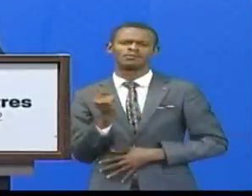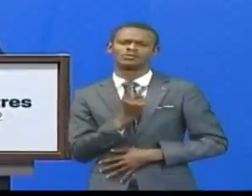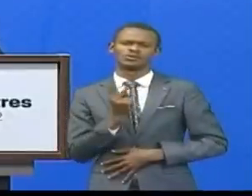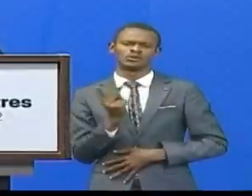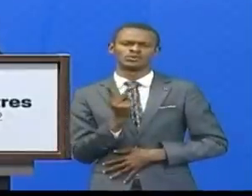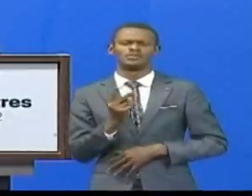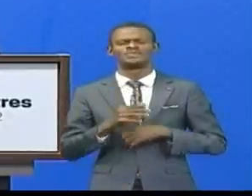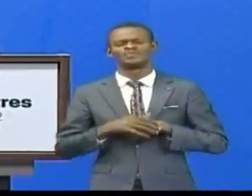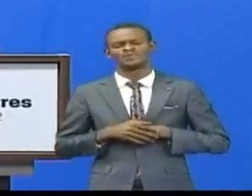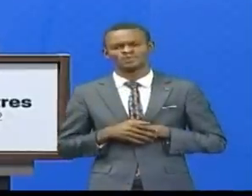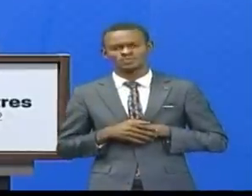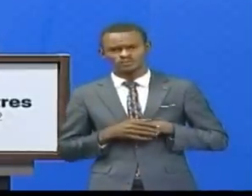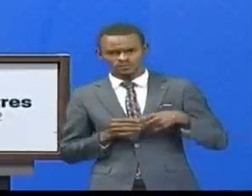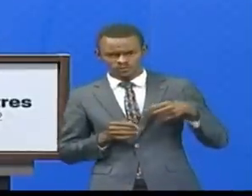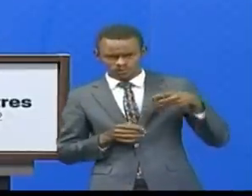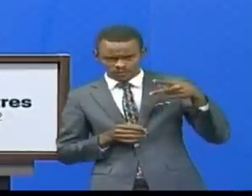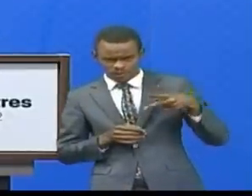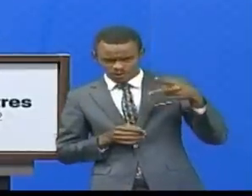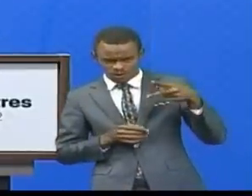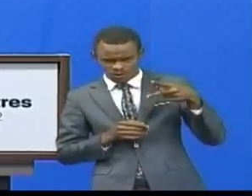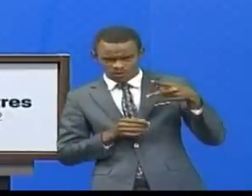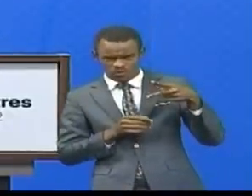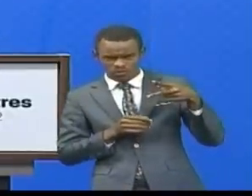2 points d'information.